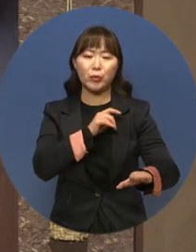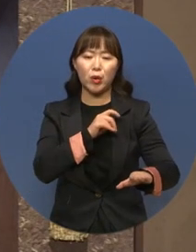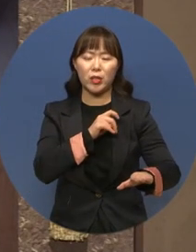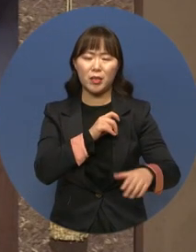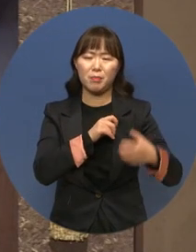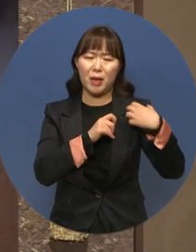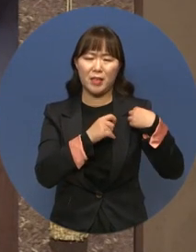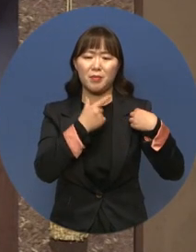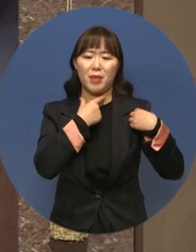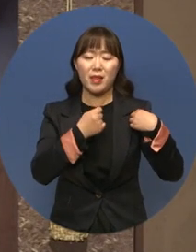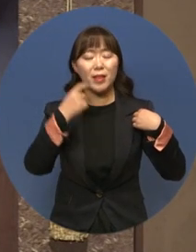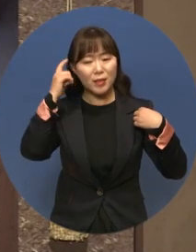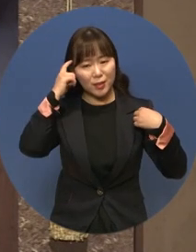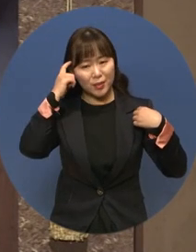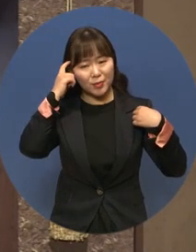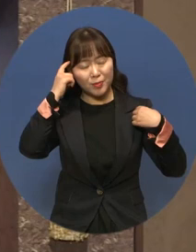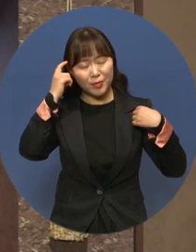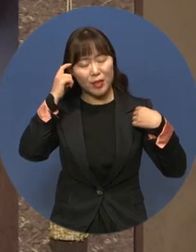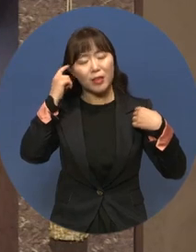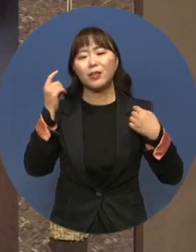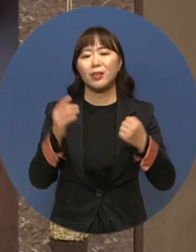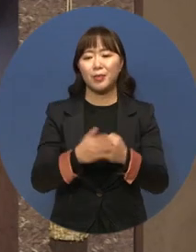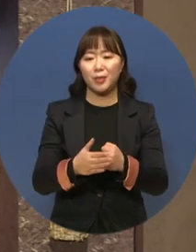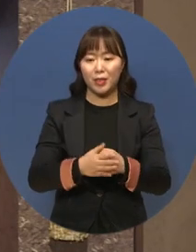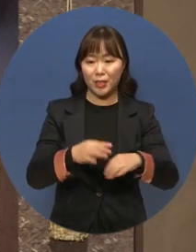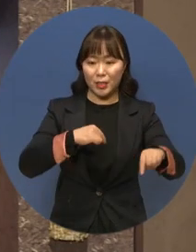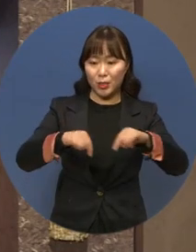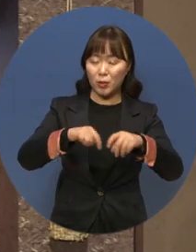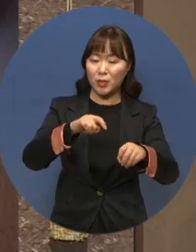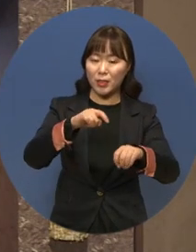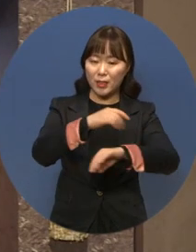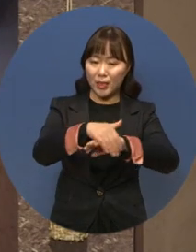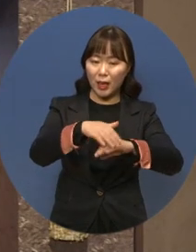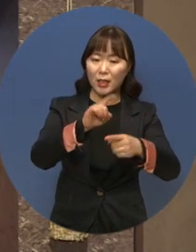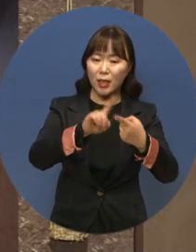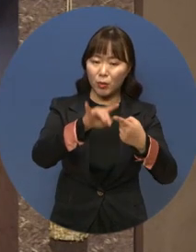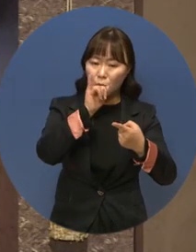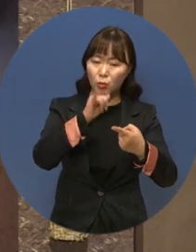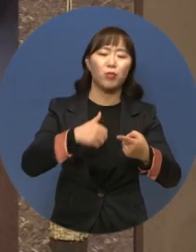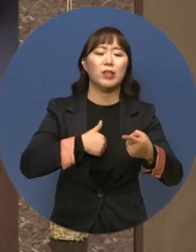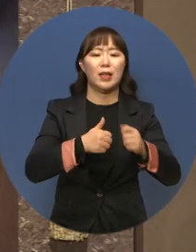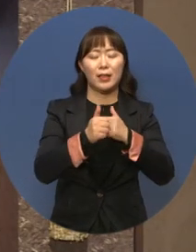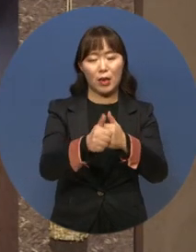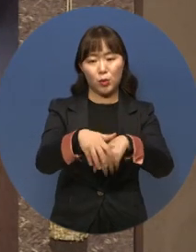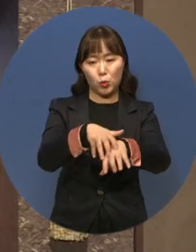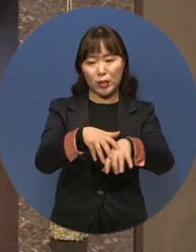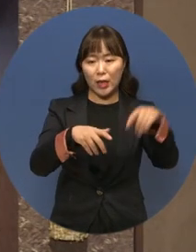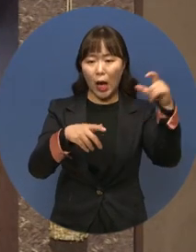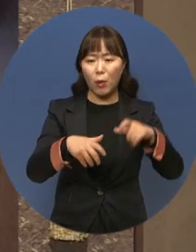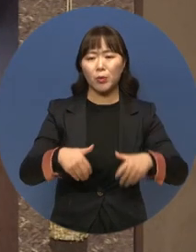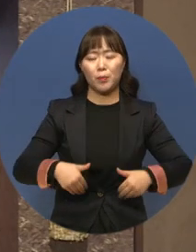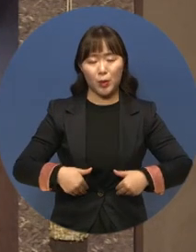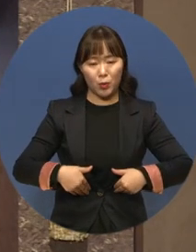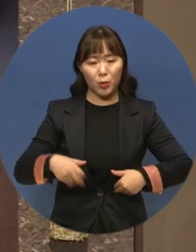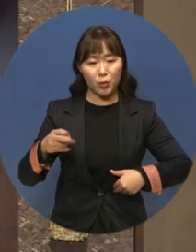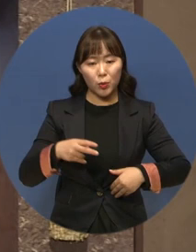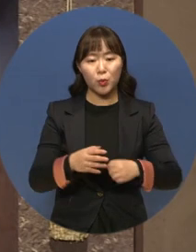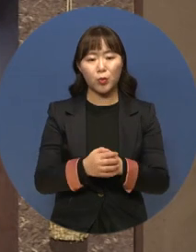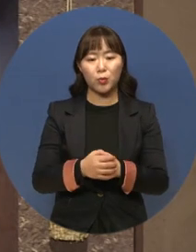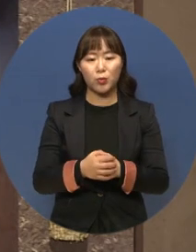게 제 마음이었어요. 그죠? 정책적 부분들이 있고 위상에 따라서 조직 강화해야 되고